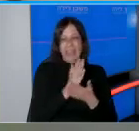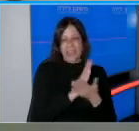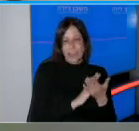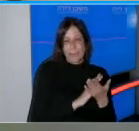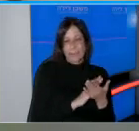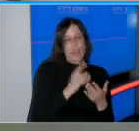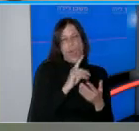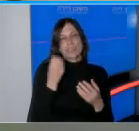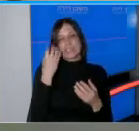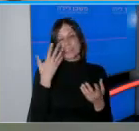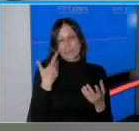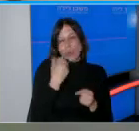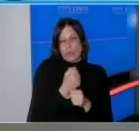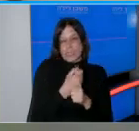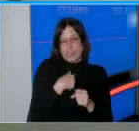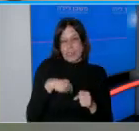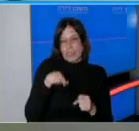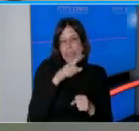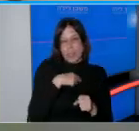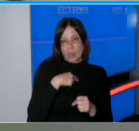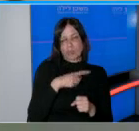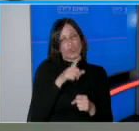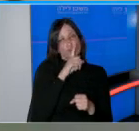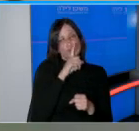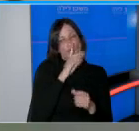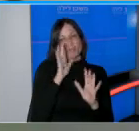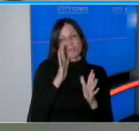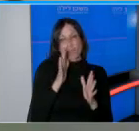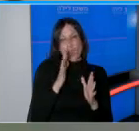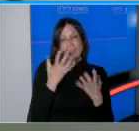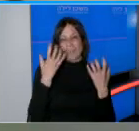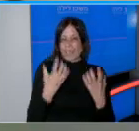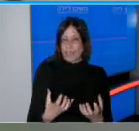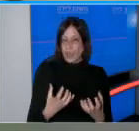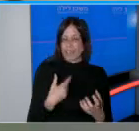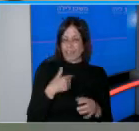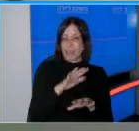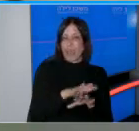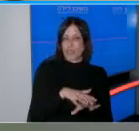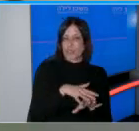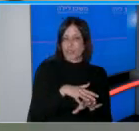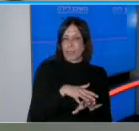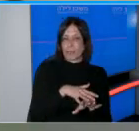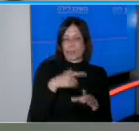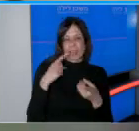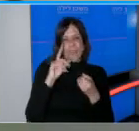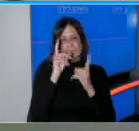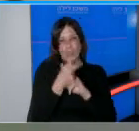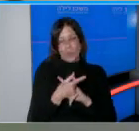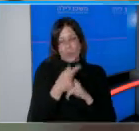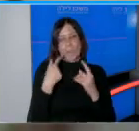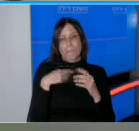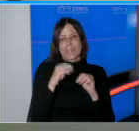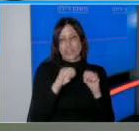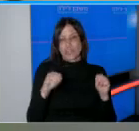סתם, אנחנו עושים איתנו היום שתיקות מאוד כבדות, ככה אני מרגישה שהפכנו